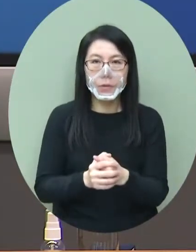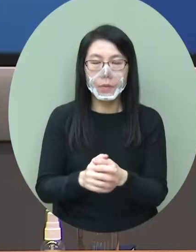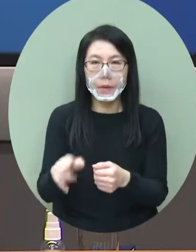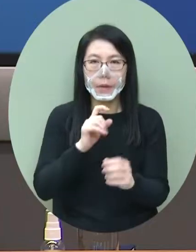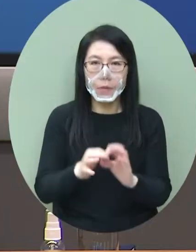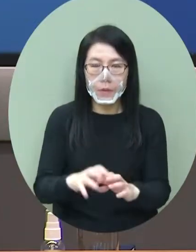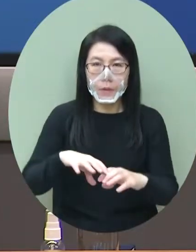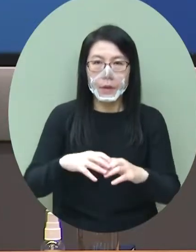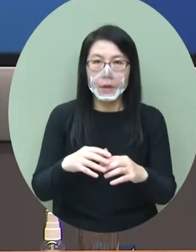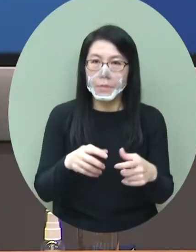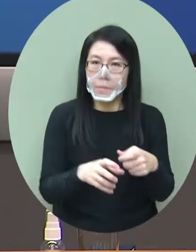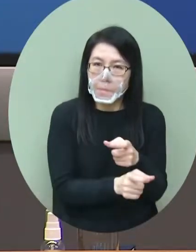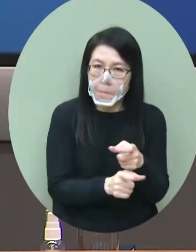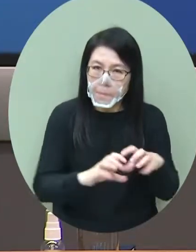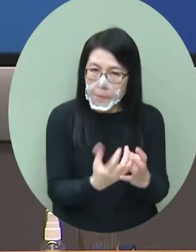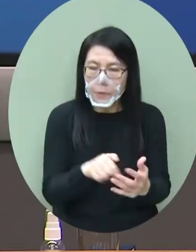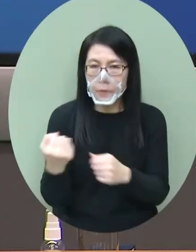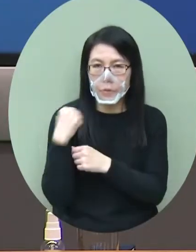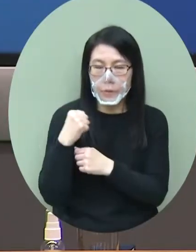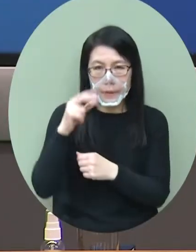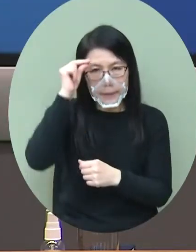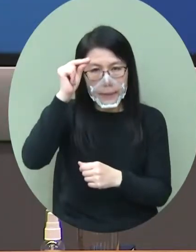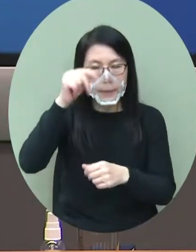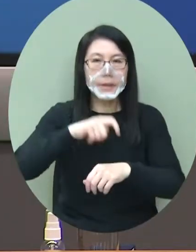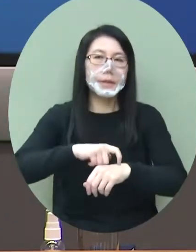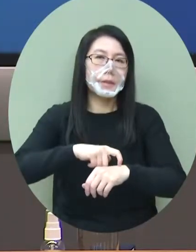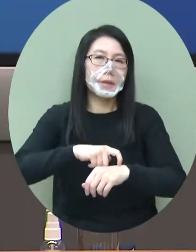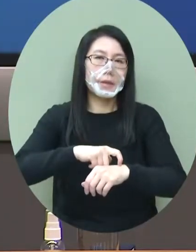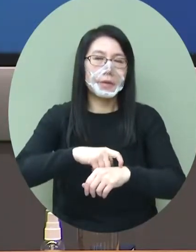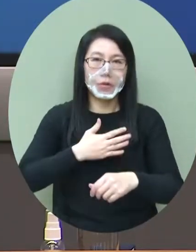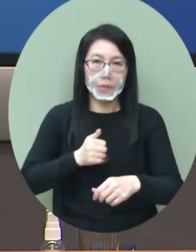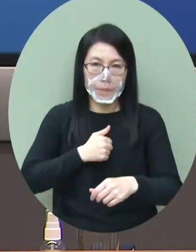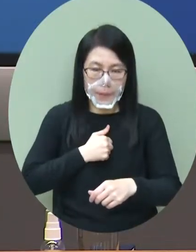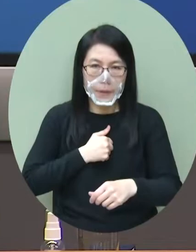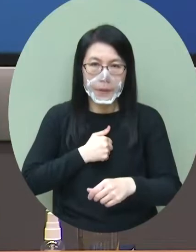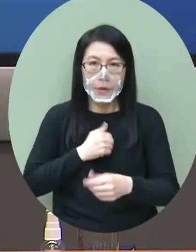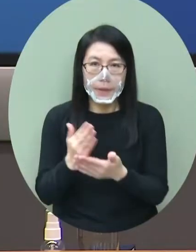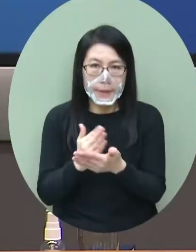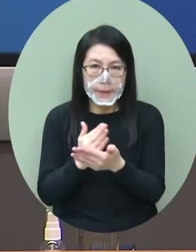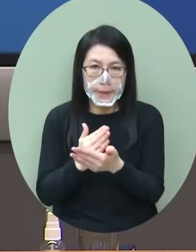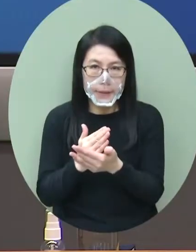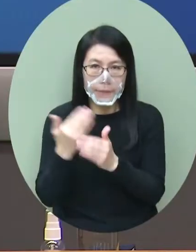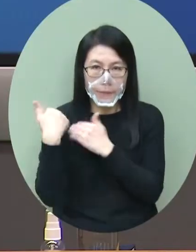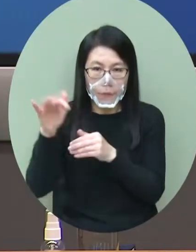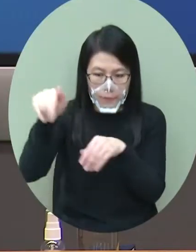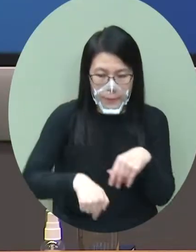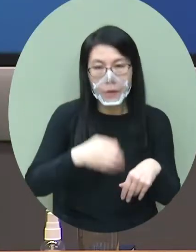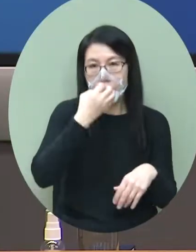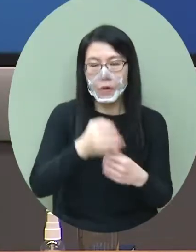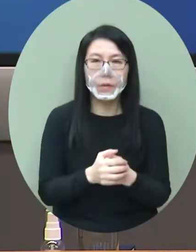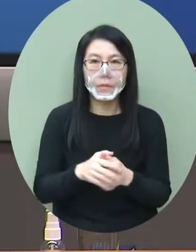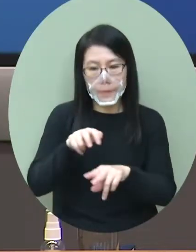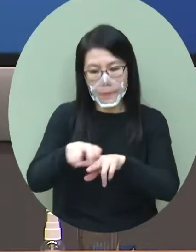机构以及业界的全力配合呢，我们用了7天的时间进行了筹备和试运，使